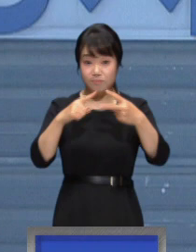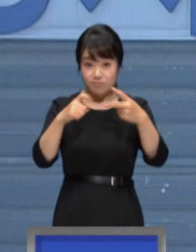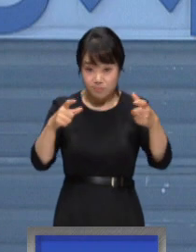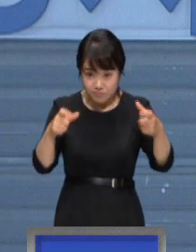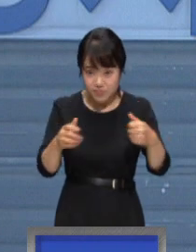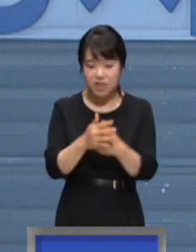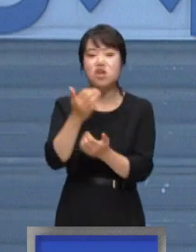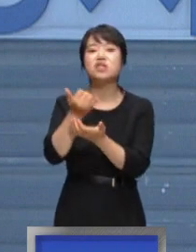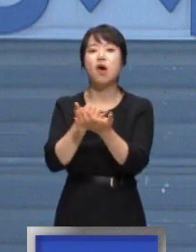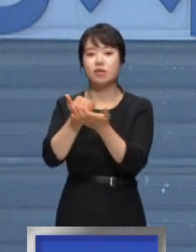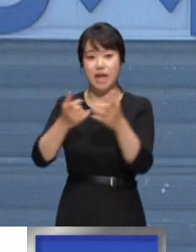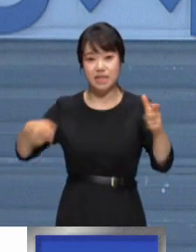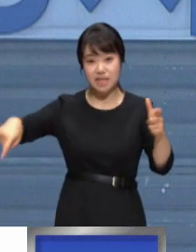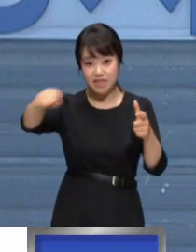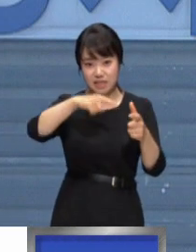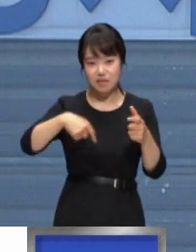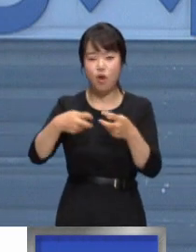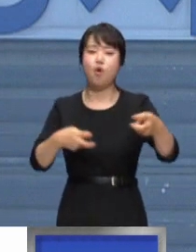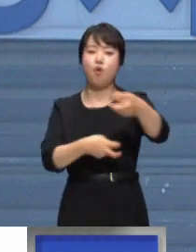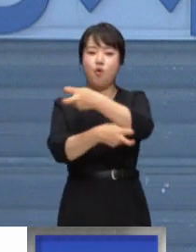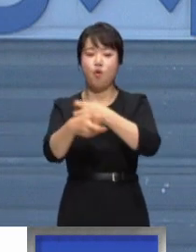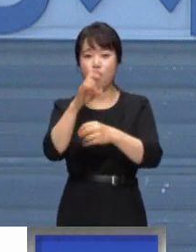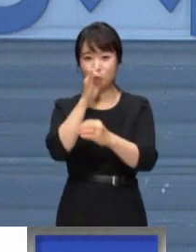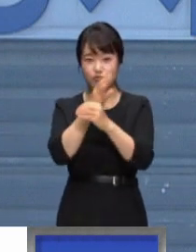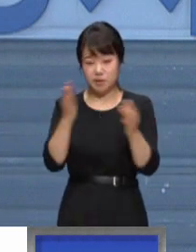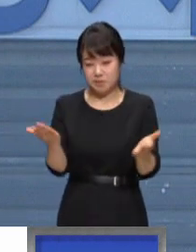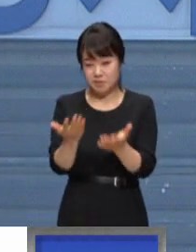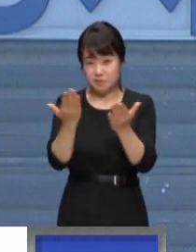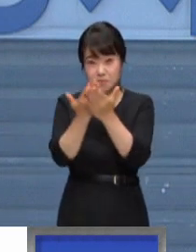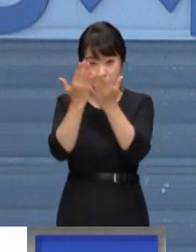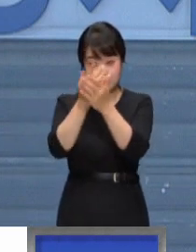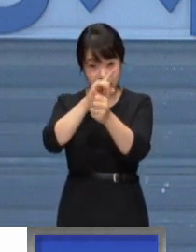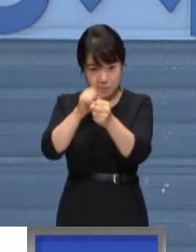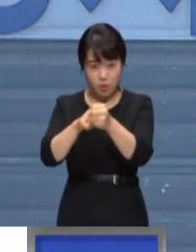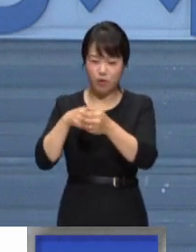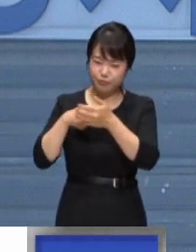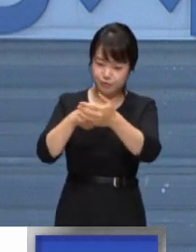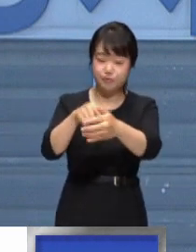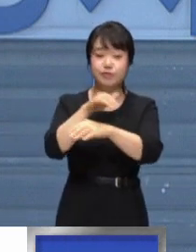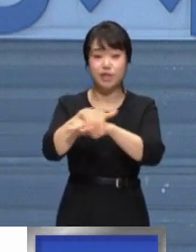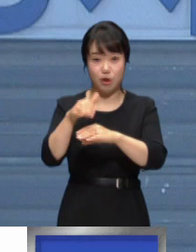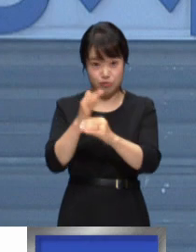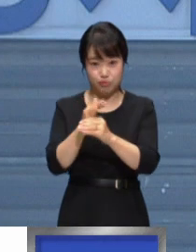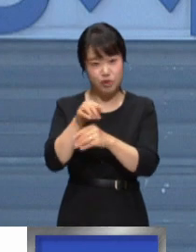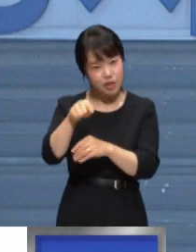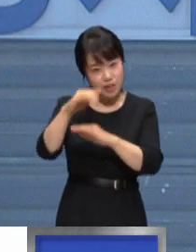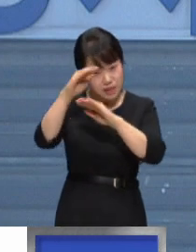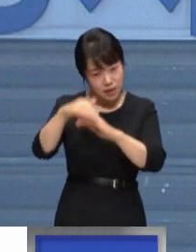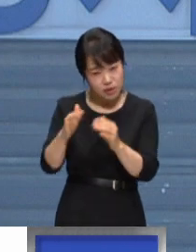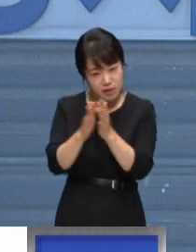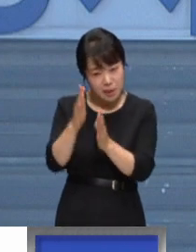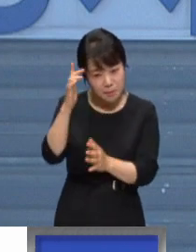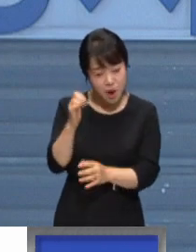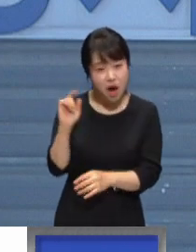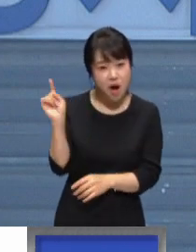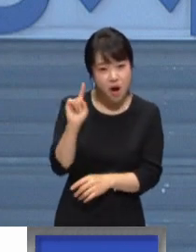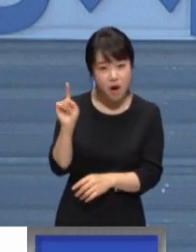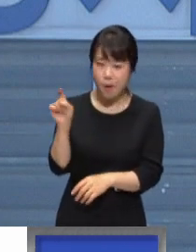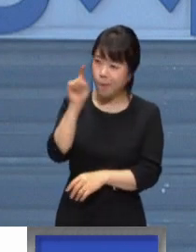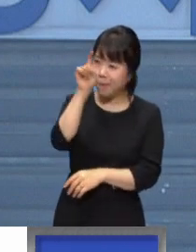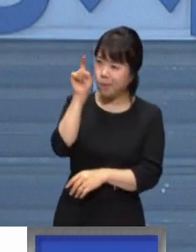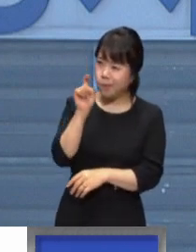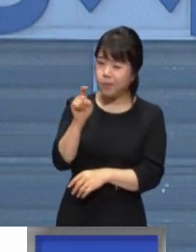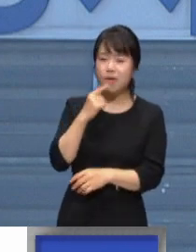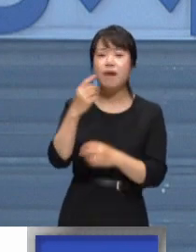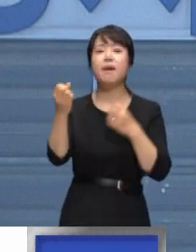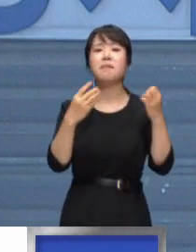동대문구 청량리 일대를 광역교통중심지로 육성하기 위한 방안이 추진되고 있습니다. 네, 그런데 이 사업이 언제쯤 시작될 수 있냐 이런